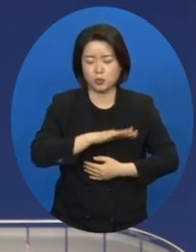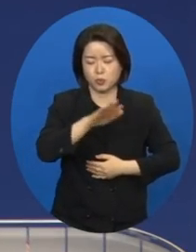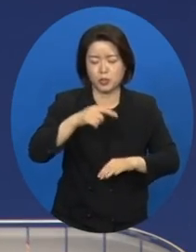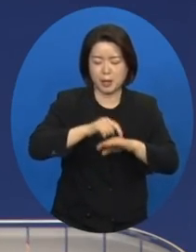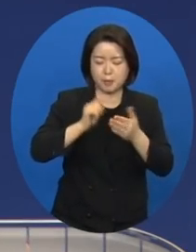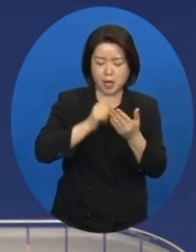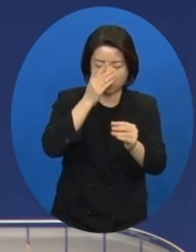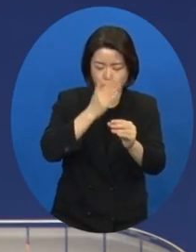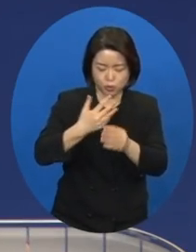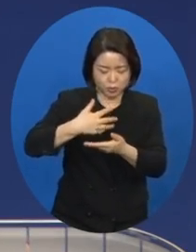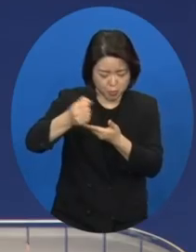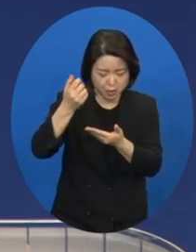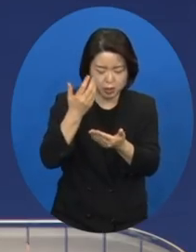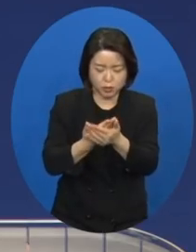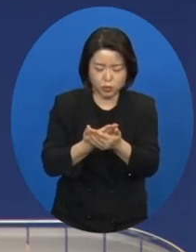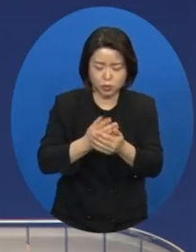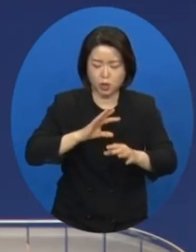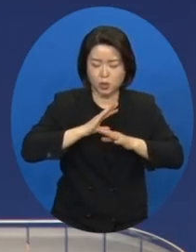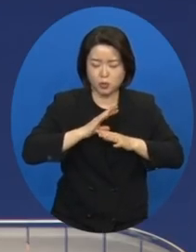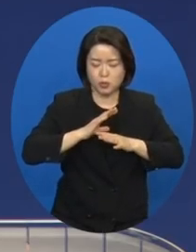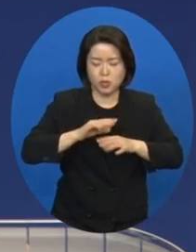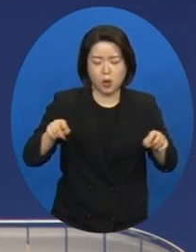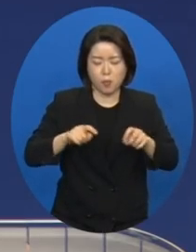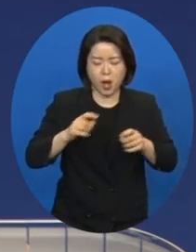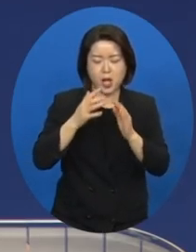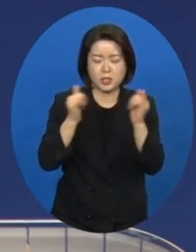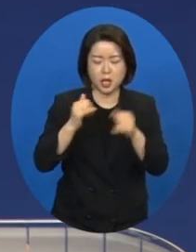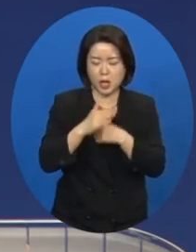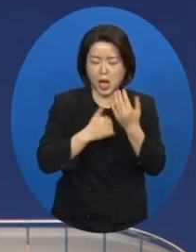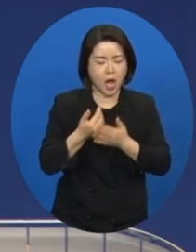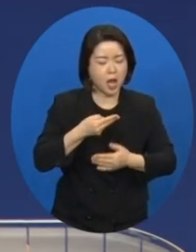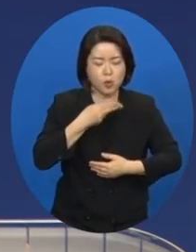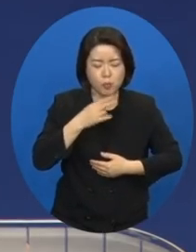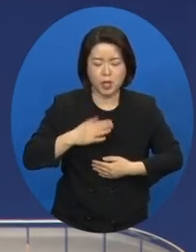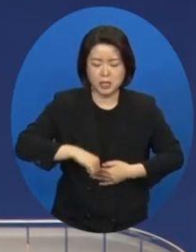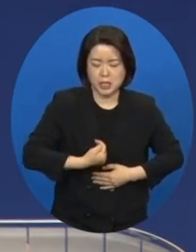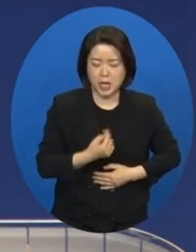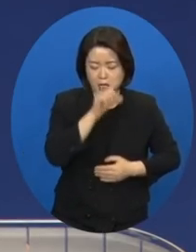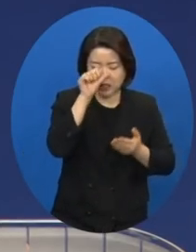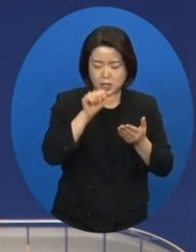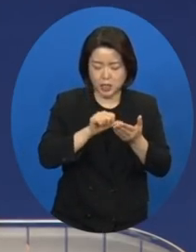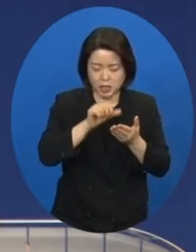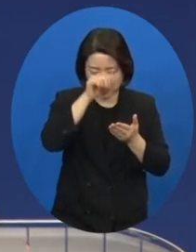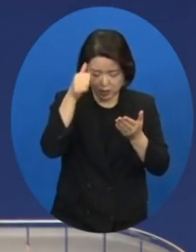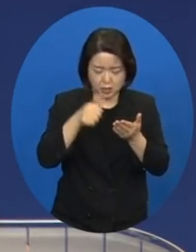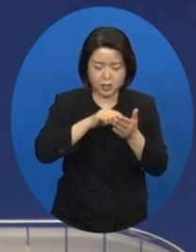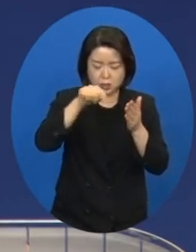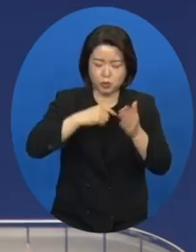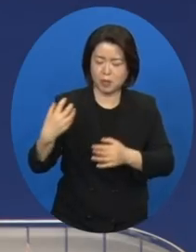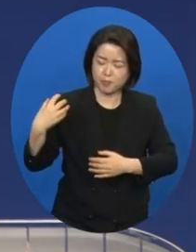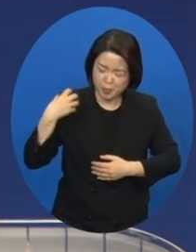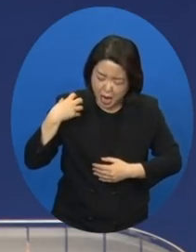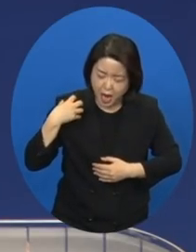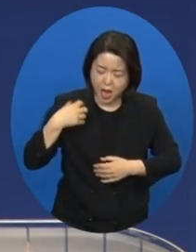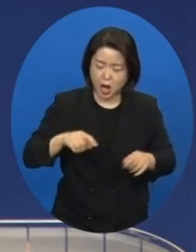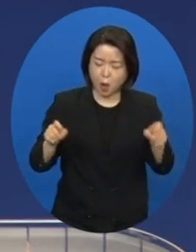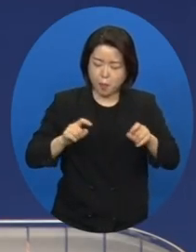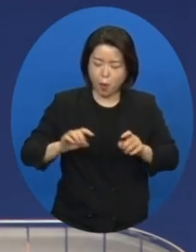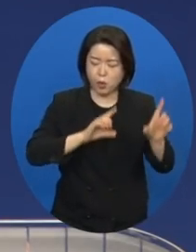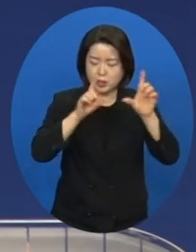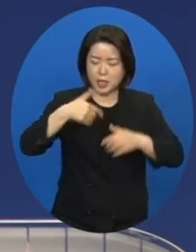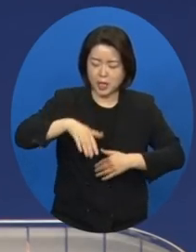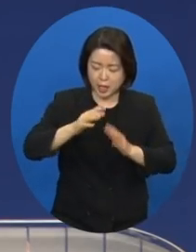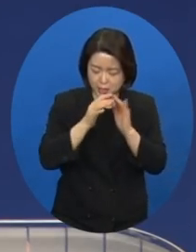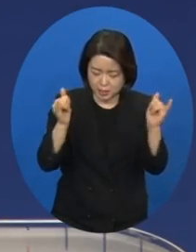중심을 받아주시고 두려워 떠난 이들 하나님이 없어서 자신의 인생이 주인이 되어서 스스로 살아가고자 하는 벌벌 떨며 살아가는